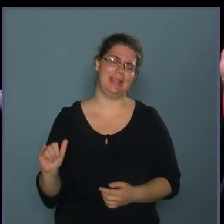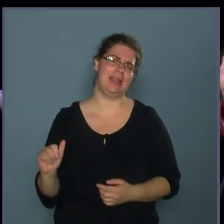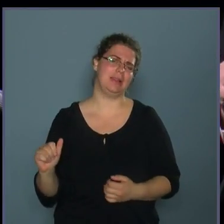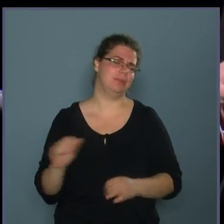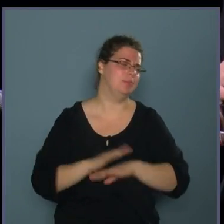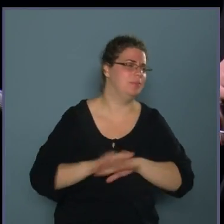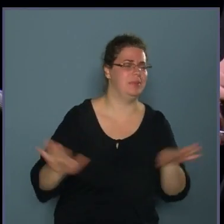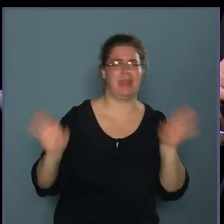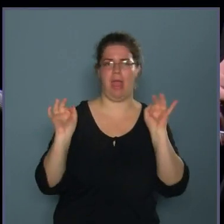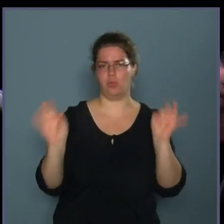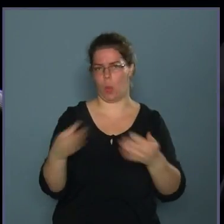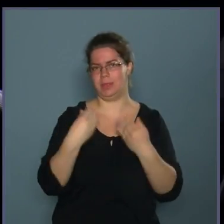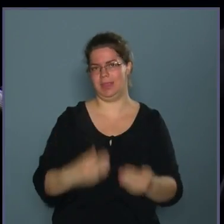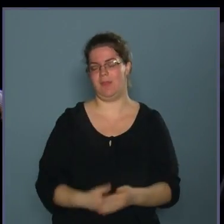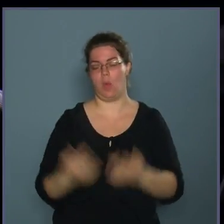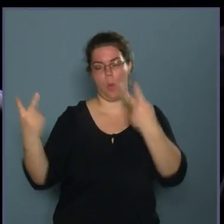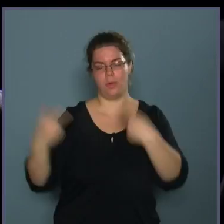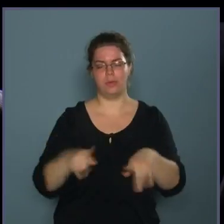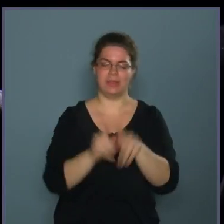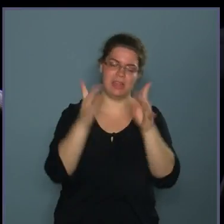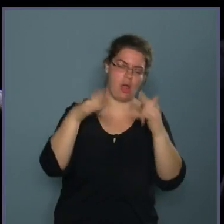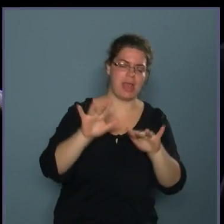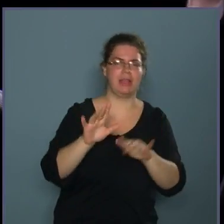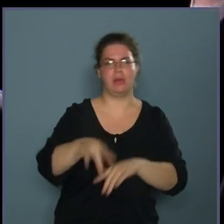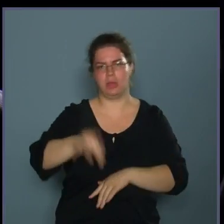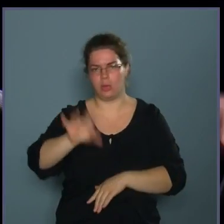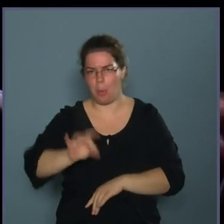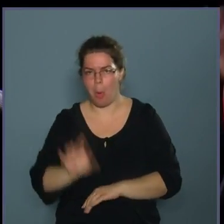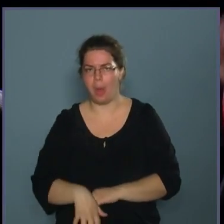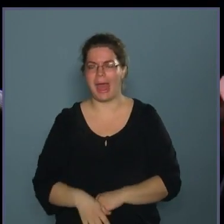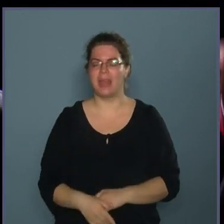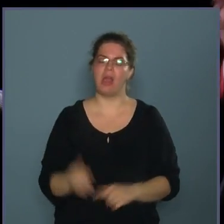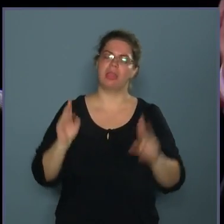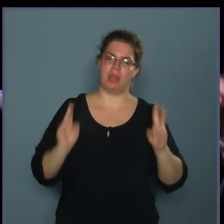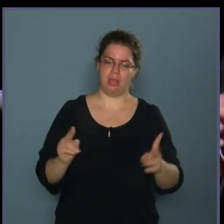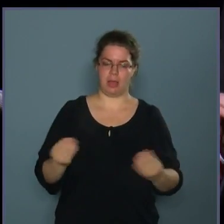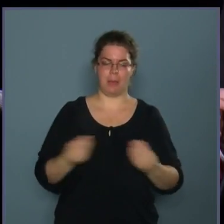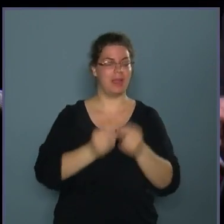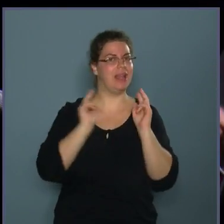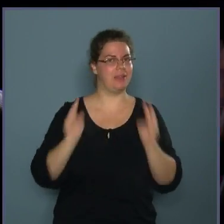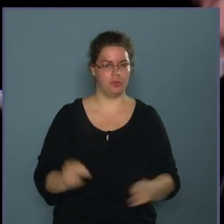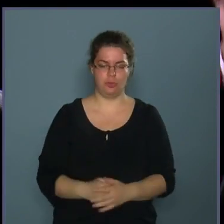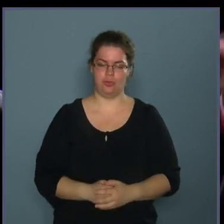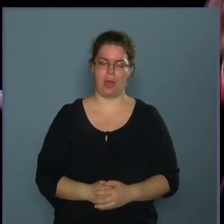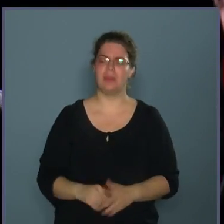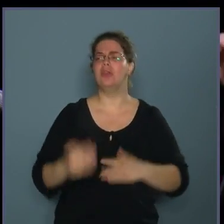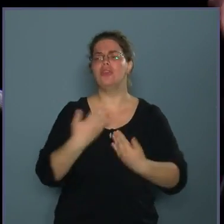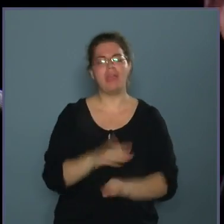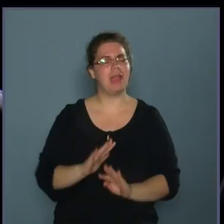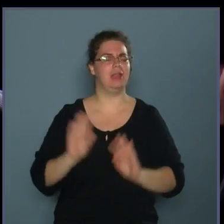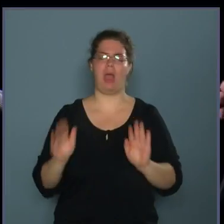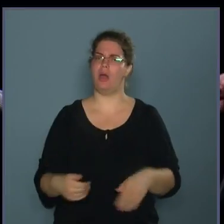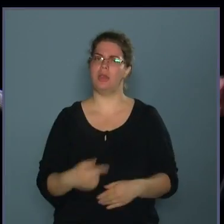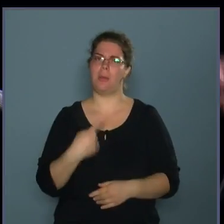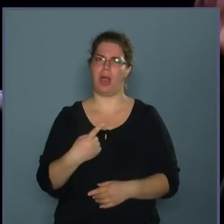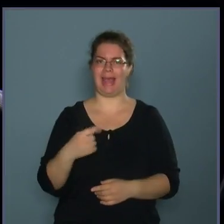Mindenkinek minden jót kívánok. Hoztunk ilyen ajándékokat a tombolára. Az a lényeg, ami a legfontosabb, hogy senki se hagyja